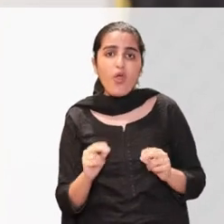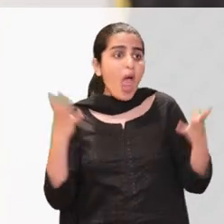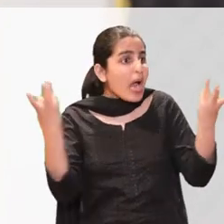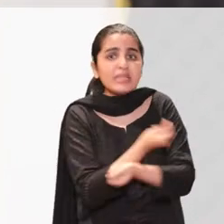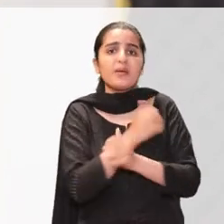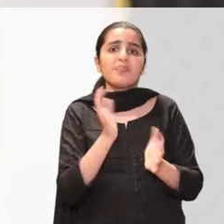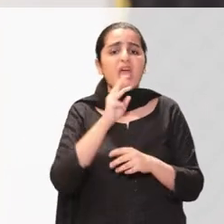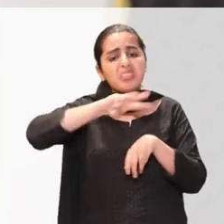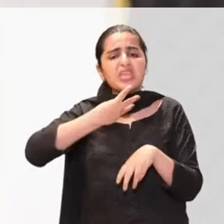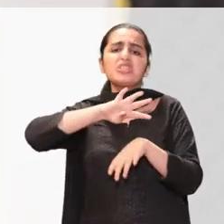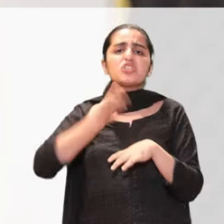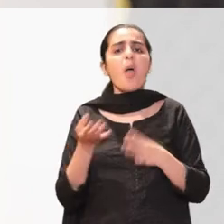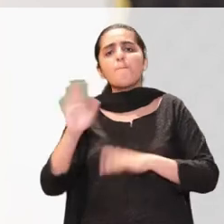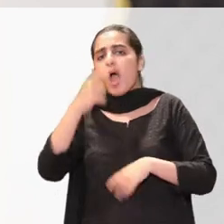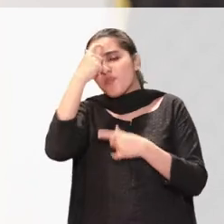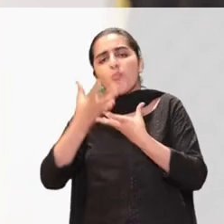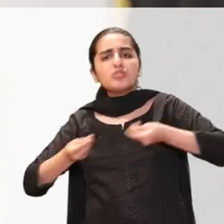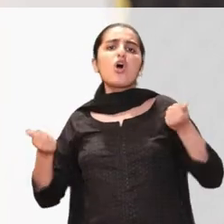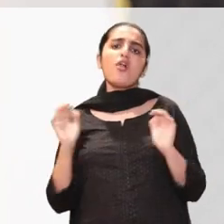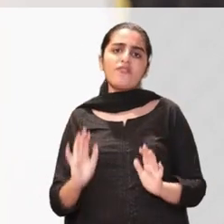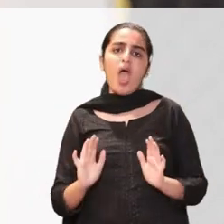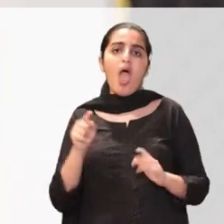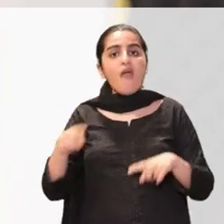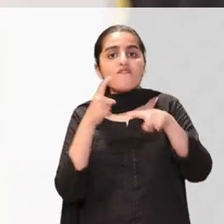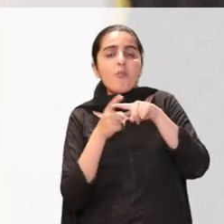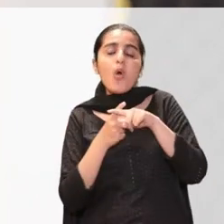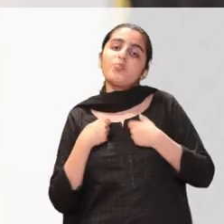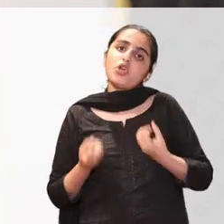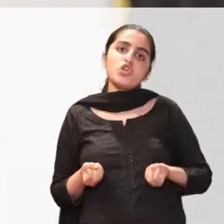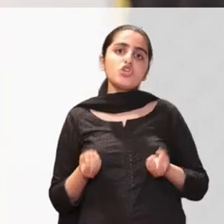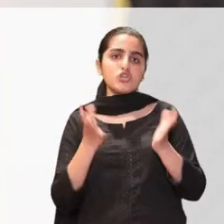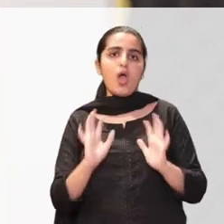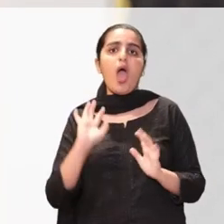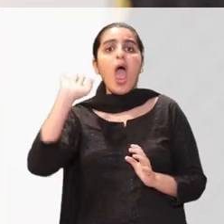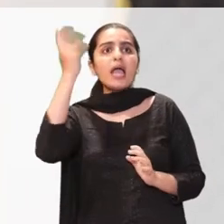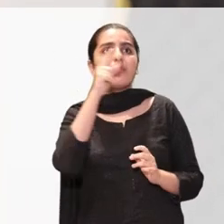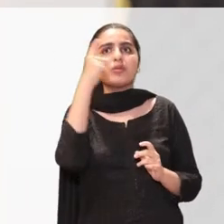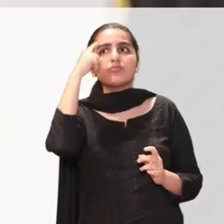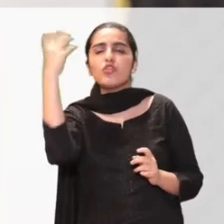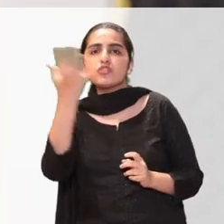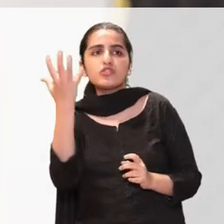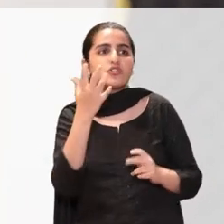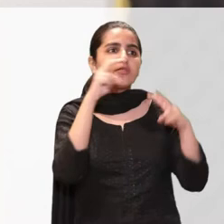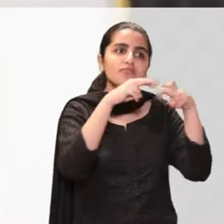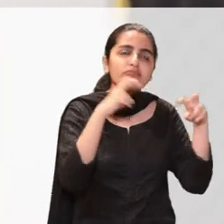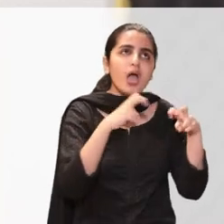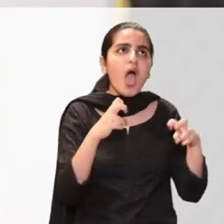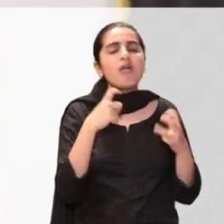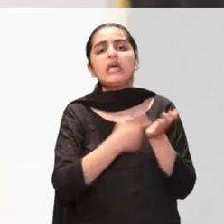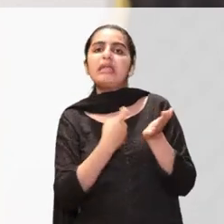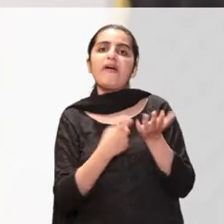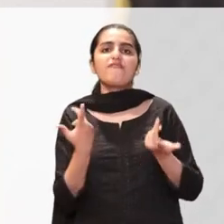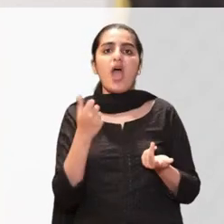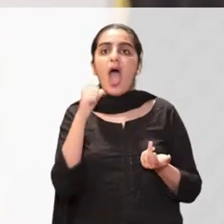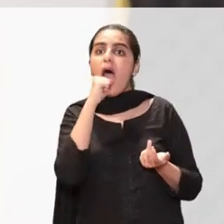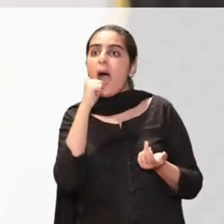यह क्या हो गया और फिर समटाइम आप क्राइम स्टोरी कर रहे होते हैं लेकिन वह आपके चैनल की पॉलिसी नहीं है अब इसको अंदर नहीं कर सकते अच्छा